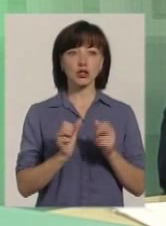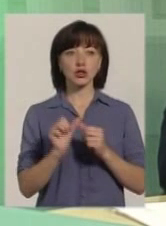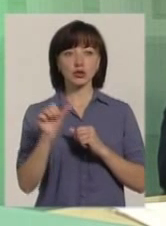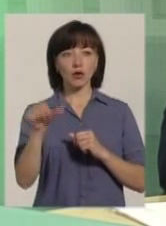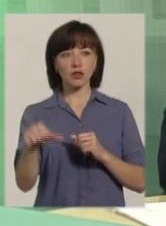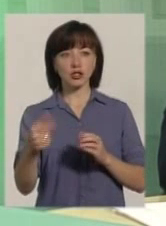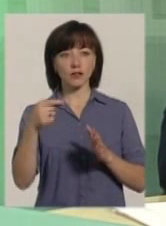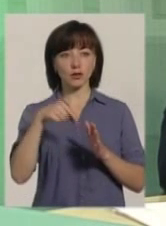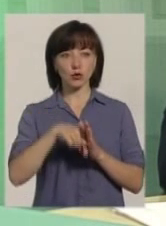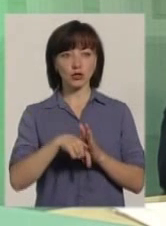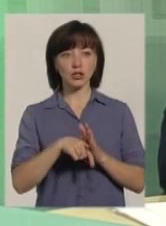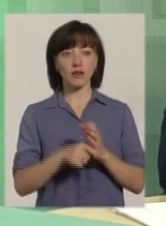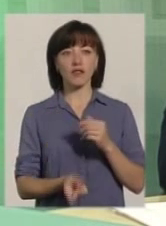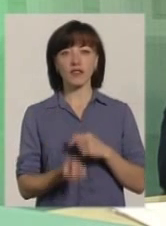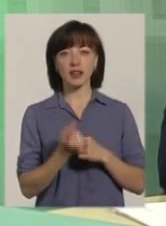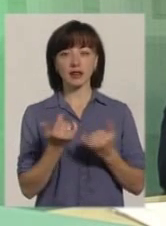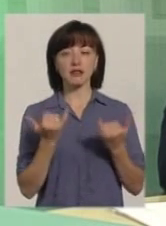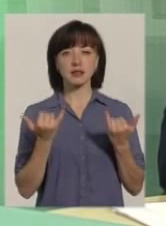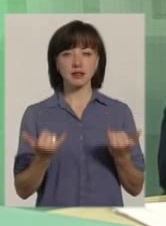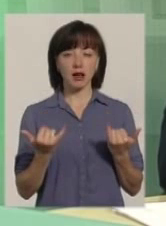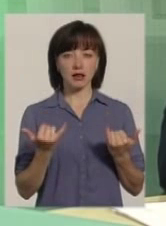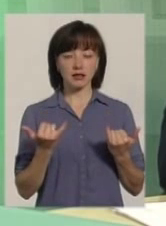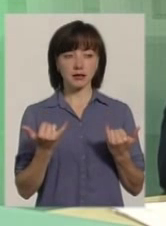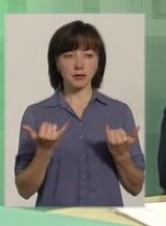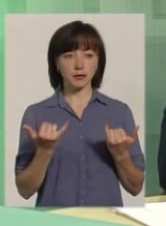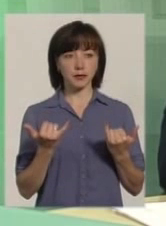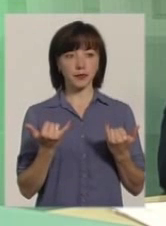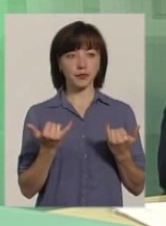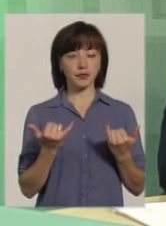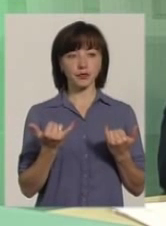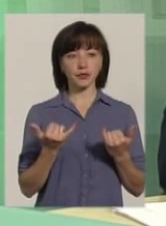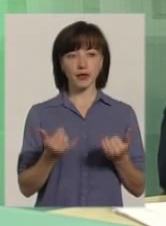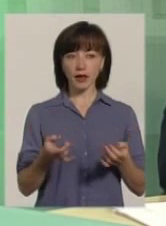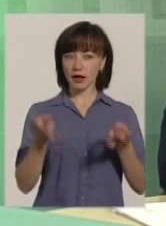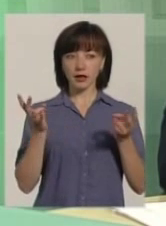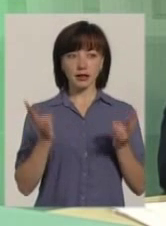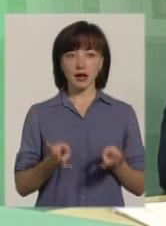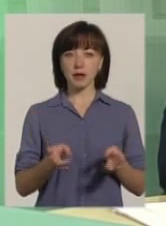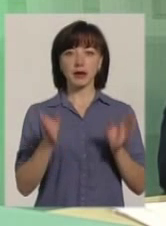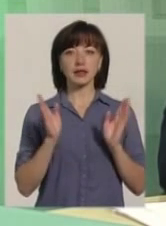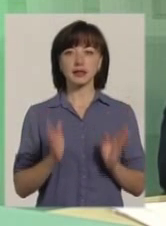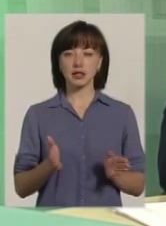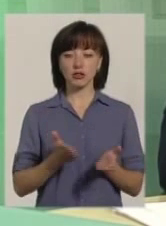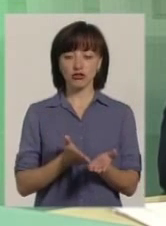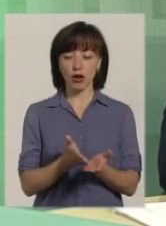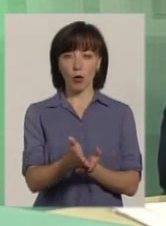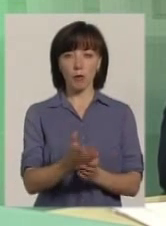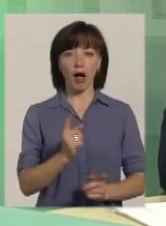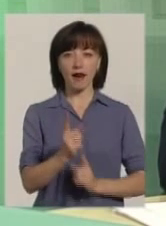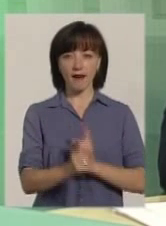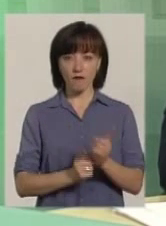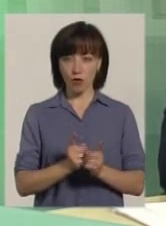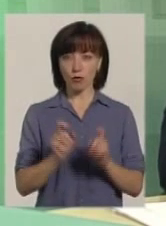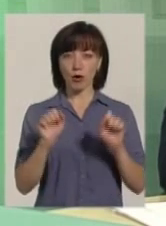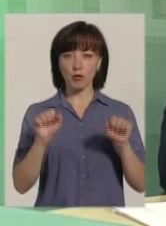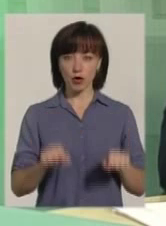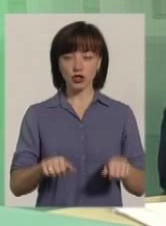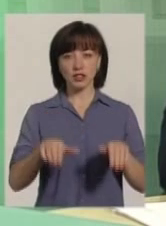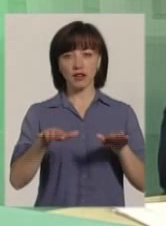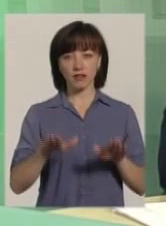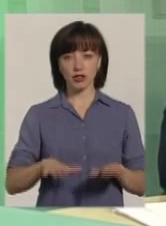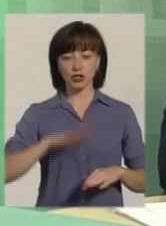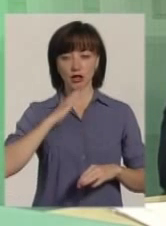внутрішніх, які виникли зараз. І треба тільки шляхом реформ. Тільки шляхом реформ можна вирішити